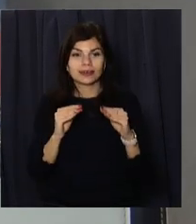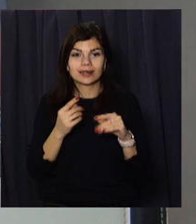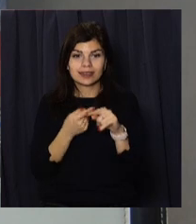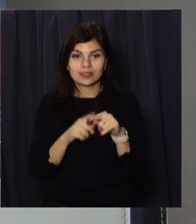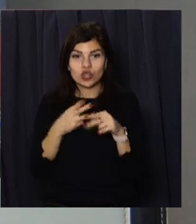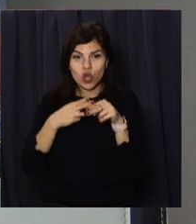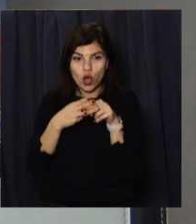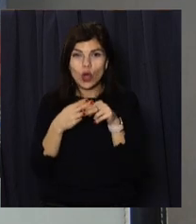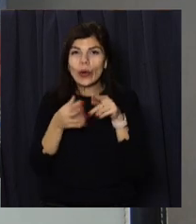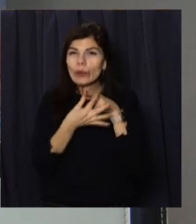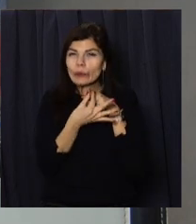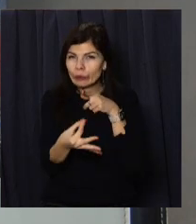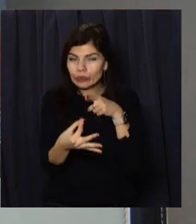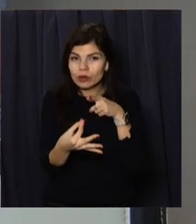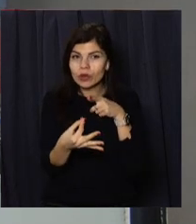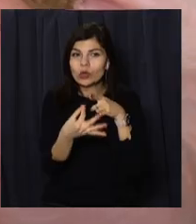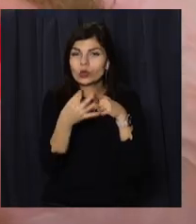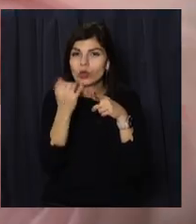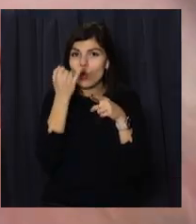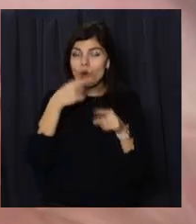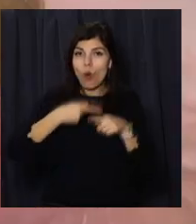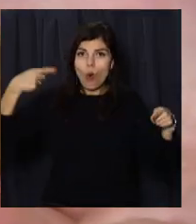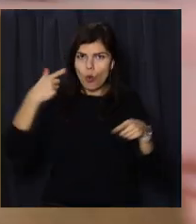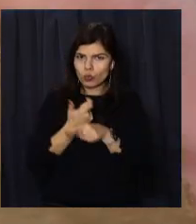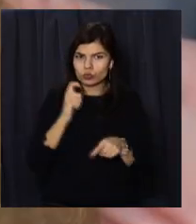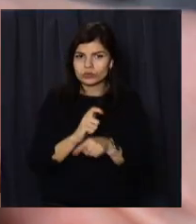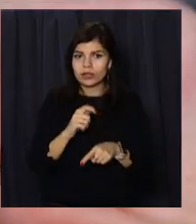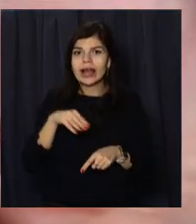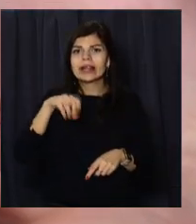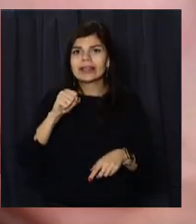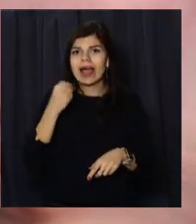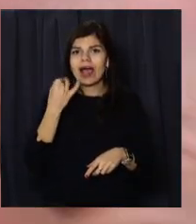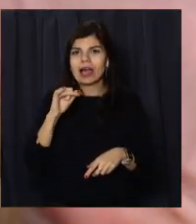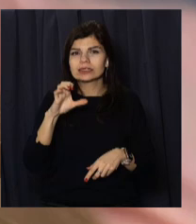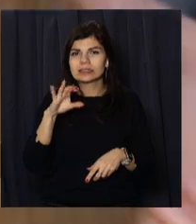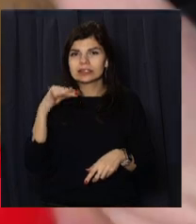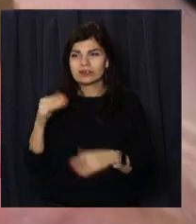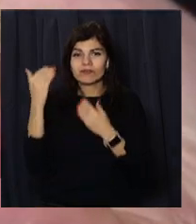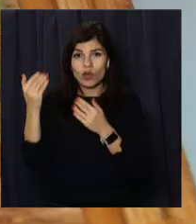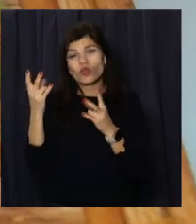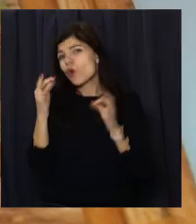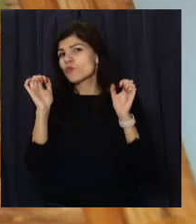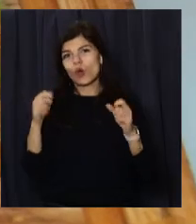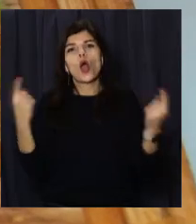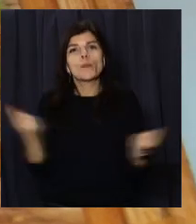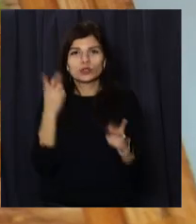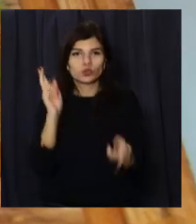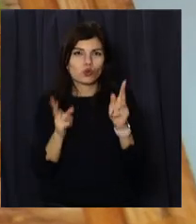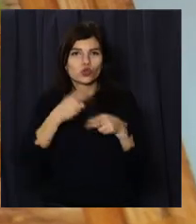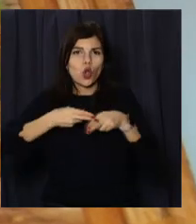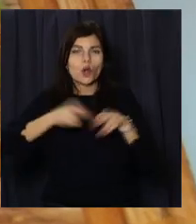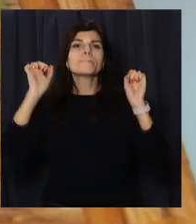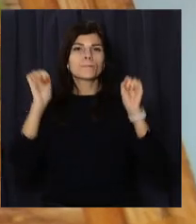сделать и обыкновенным кухонным ножом. Делаем вот такие надрезы. О Опісля на